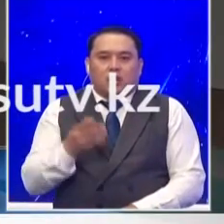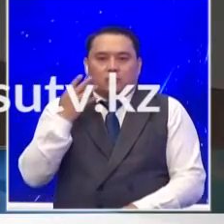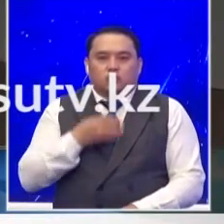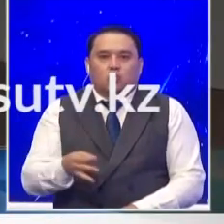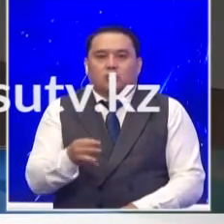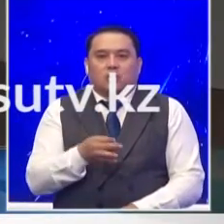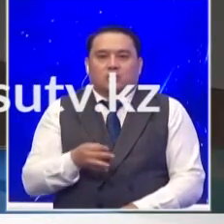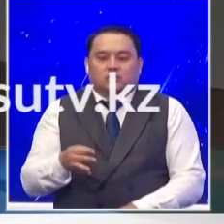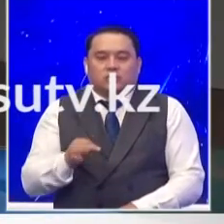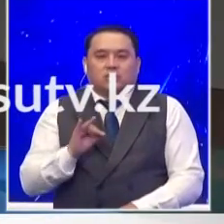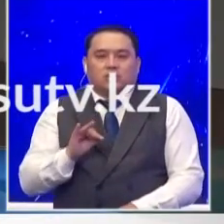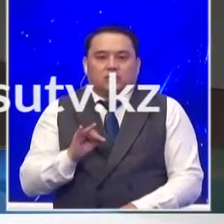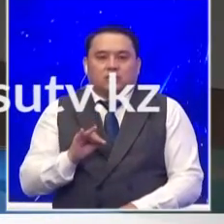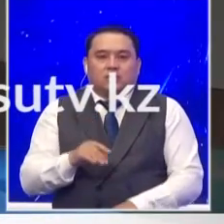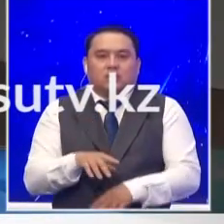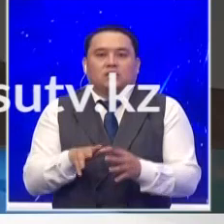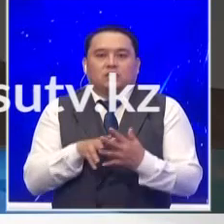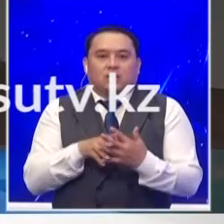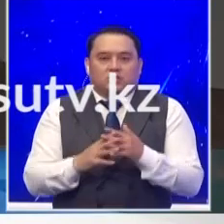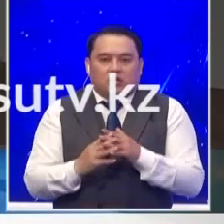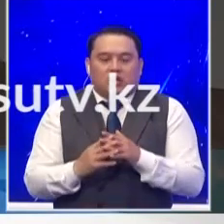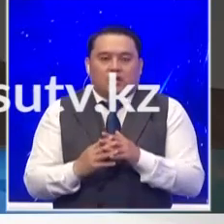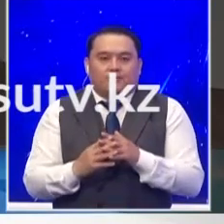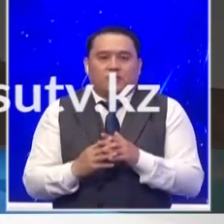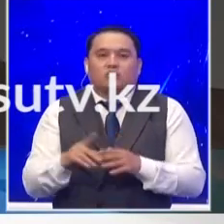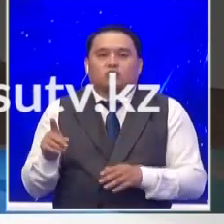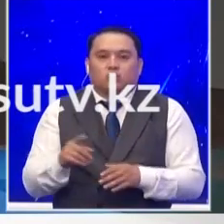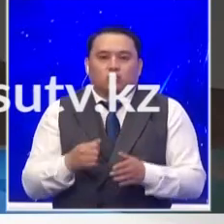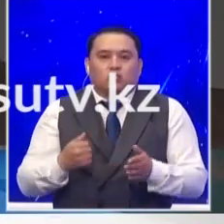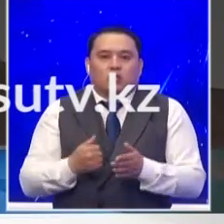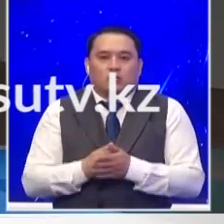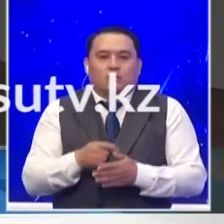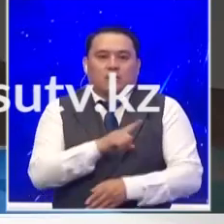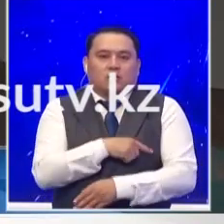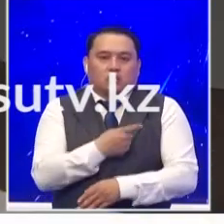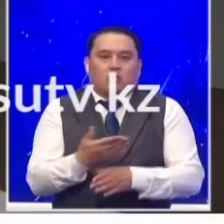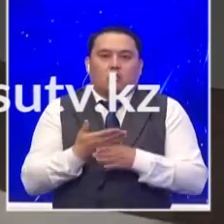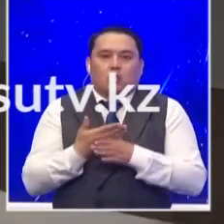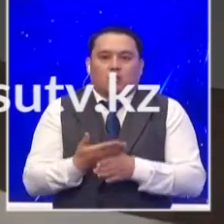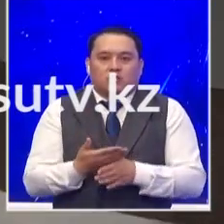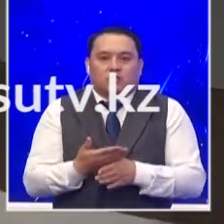Алматинскую область, да, и вот на селе, что доступность медицинской помощи, она